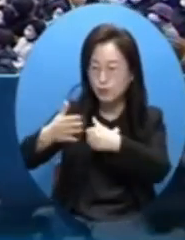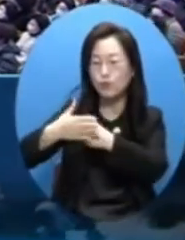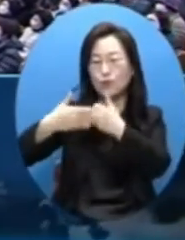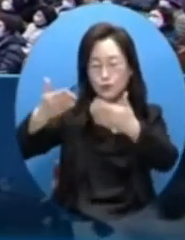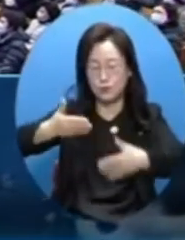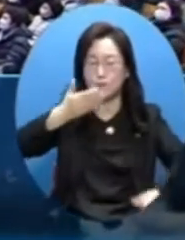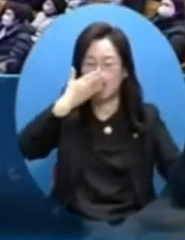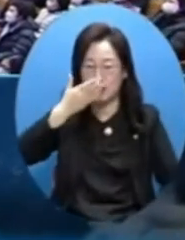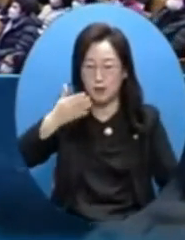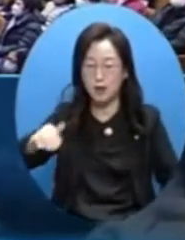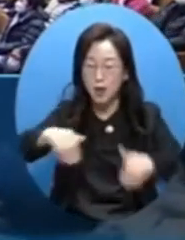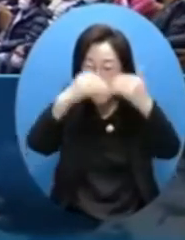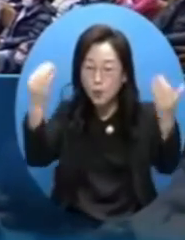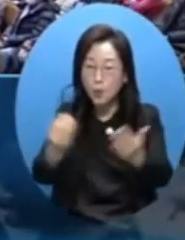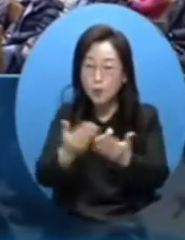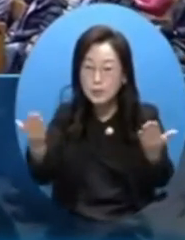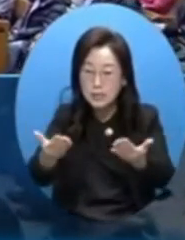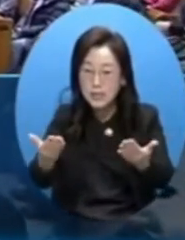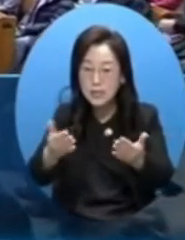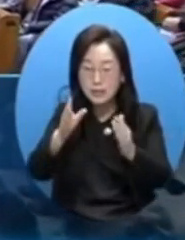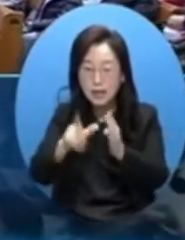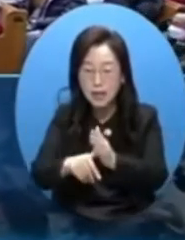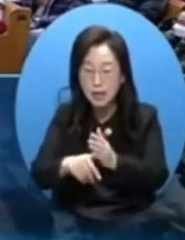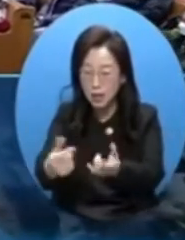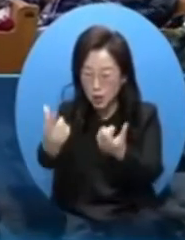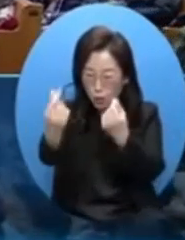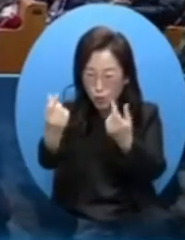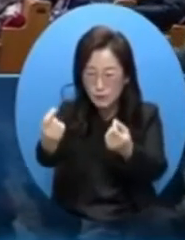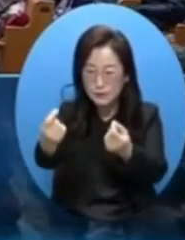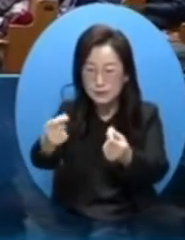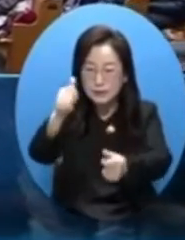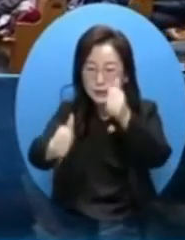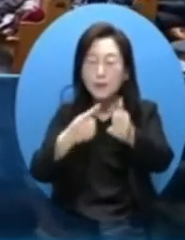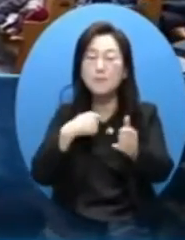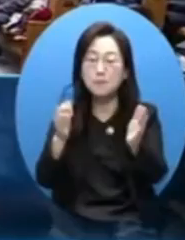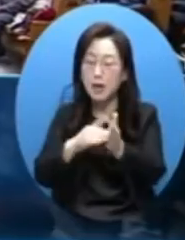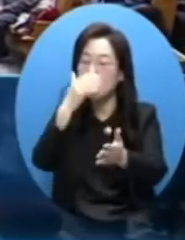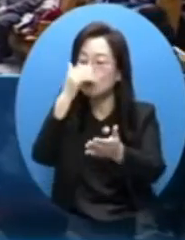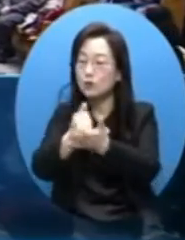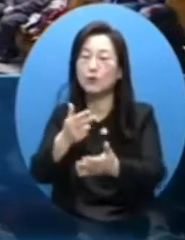일에 우리와 똑같이 시험을 받으시니로되 죄는 없으시니라.